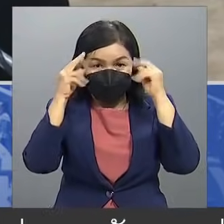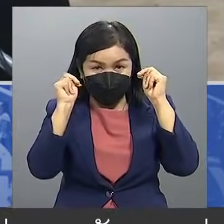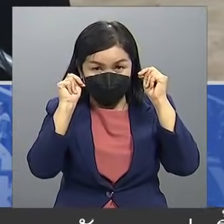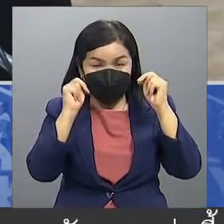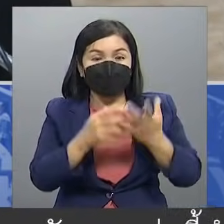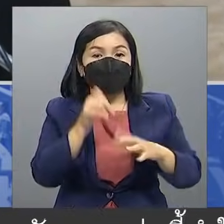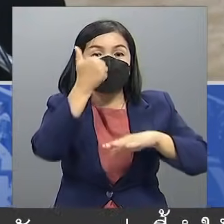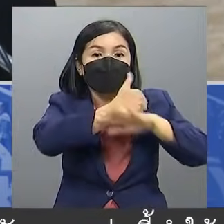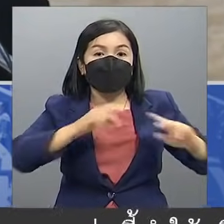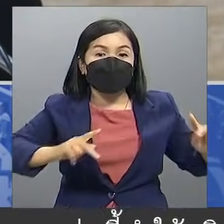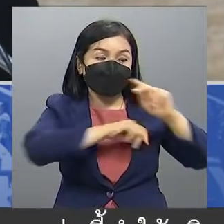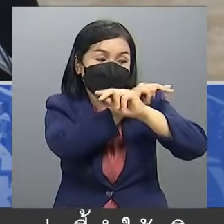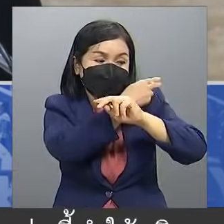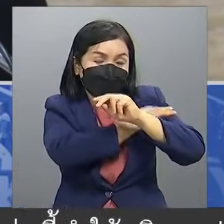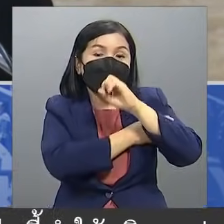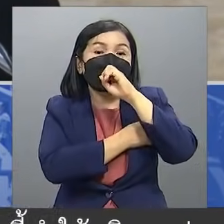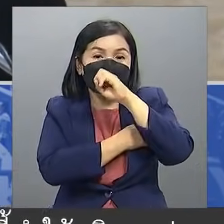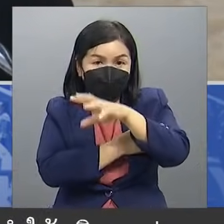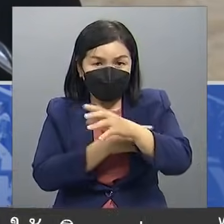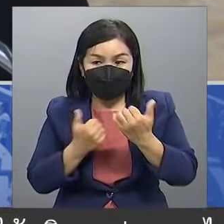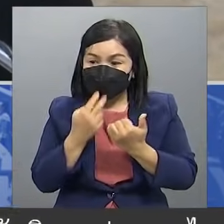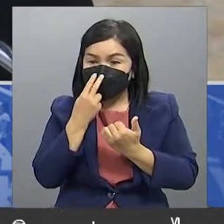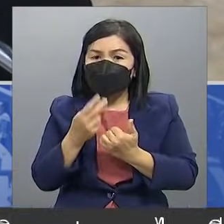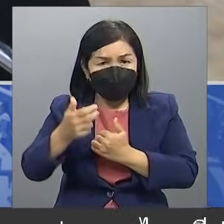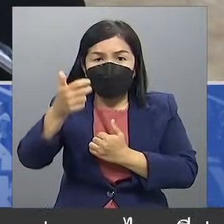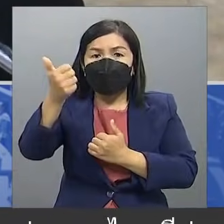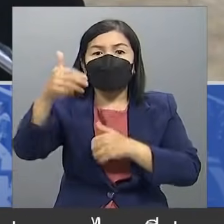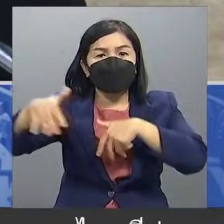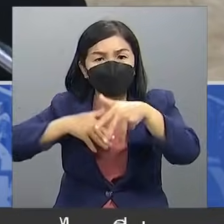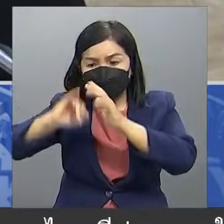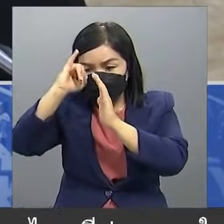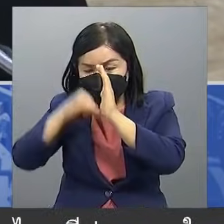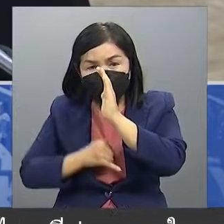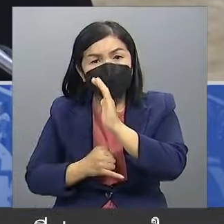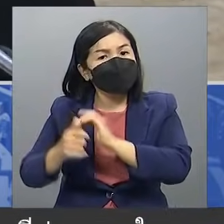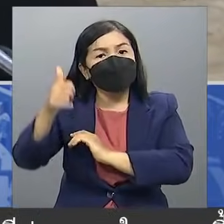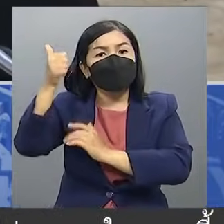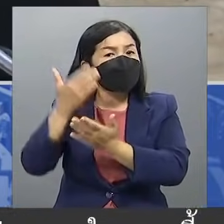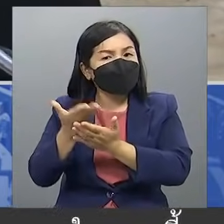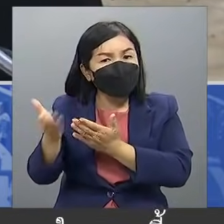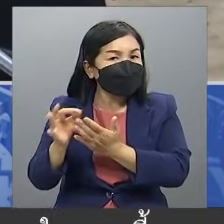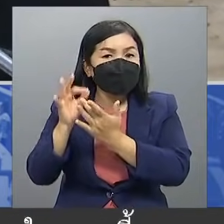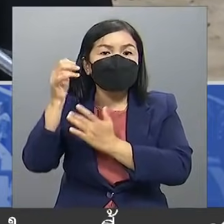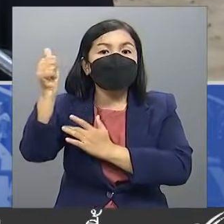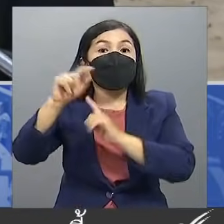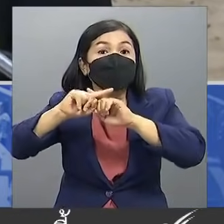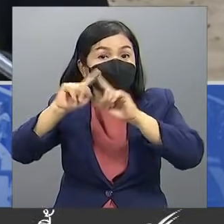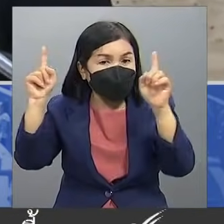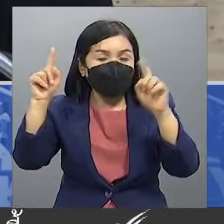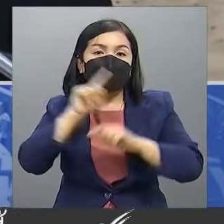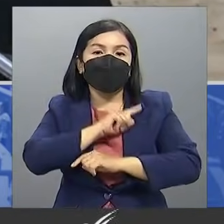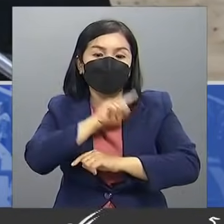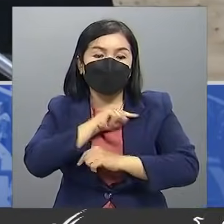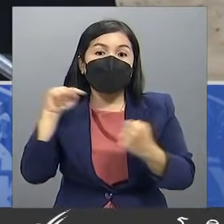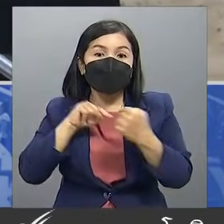ทรวงสาธารณสุขไม่ขัดข้องที่ท้องถิ่นจะซื้อวัคซีนทางเลือกแต่ว่าความรับผิดชอบยังคงเป็นของสบค.นะ